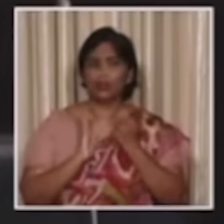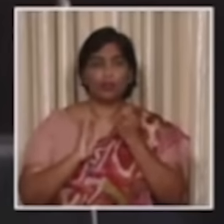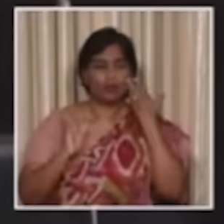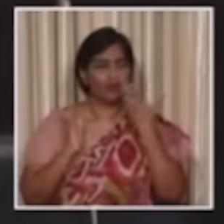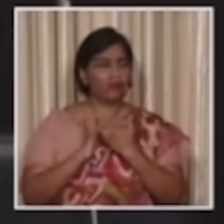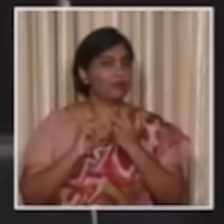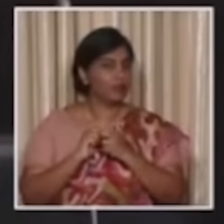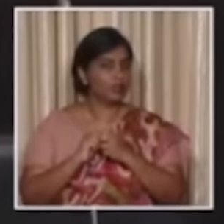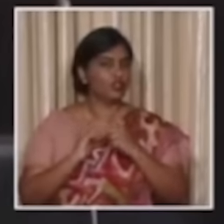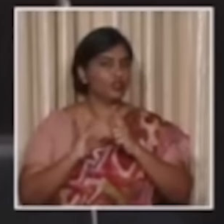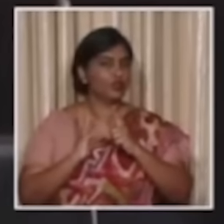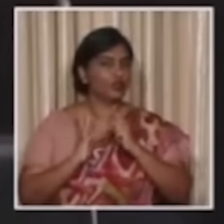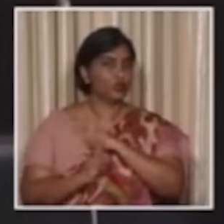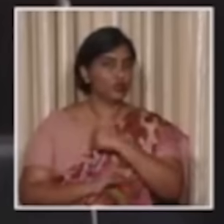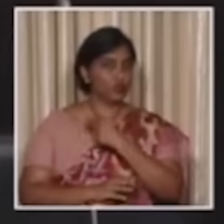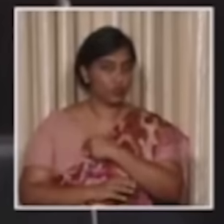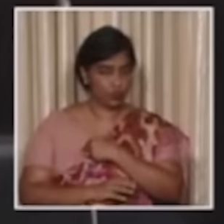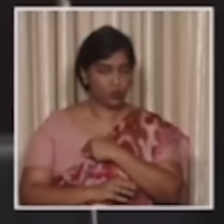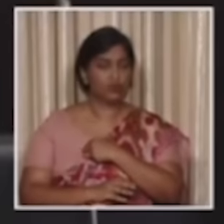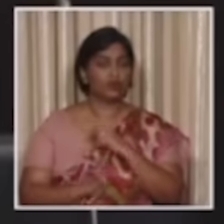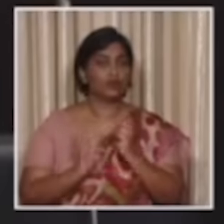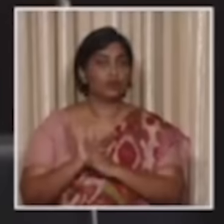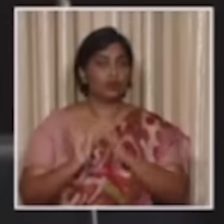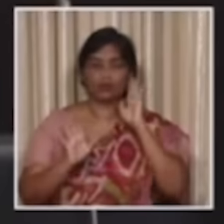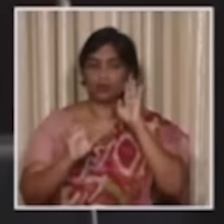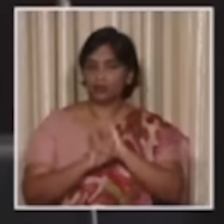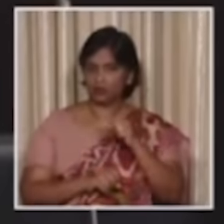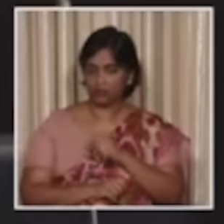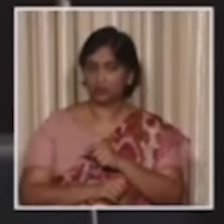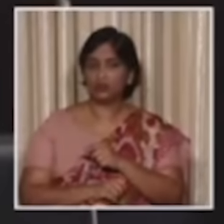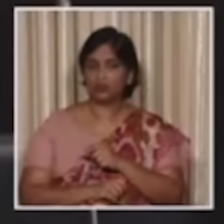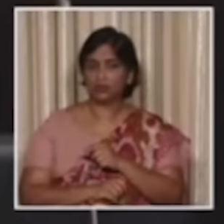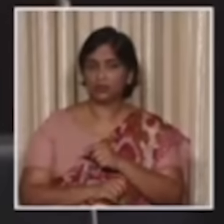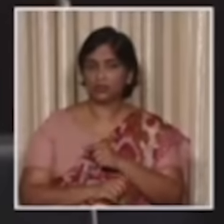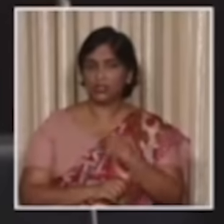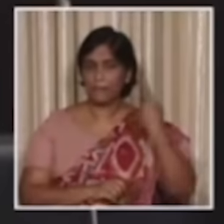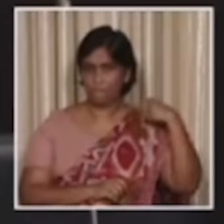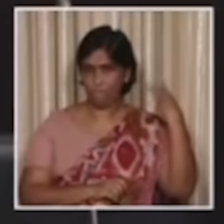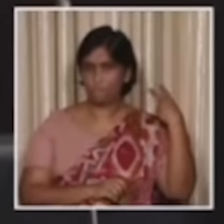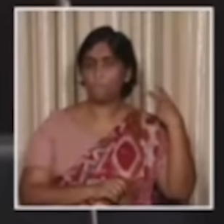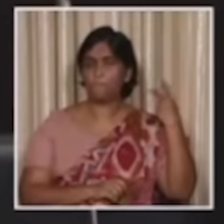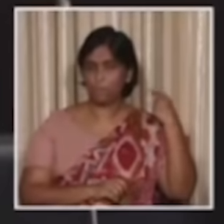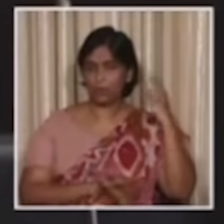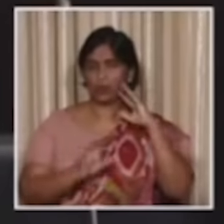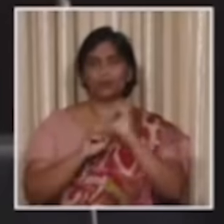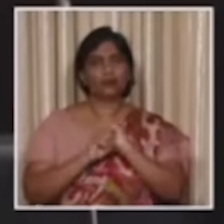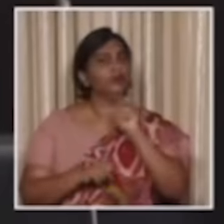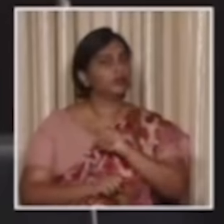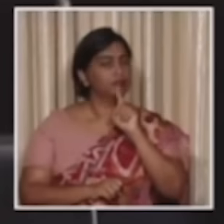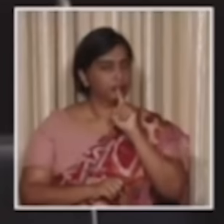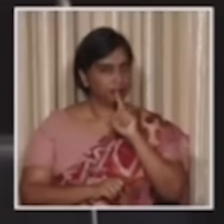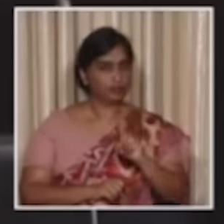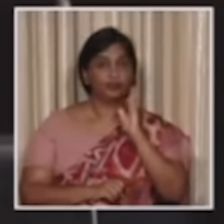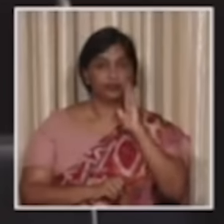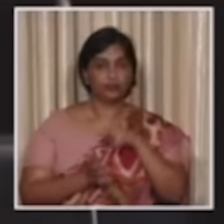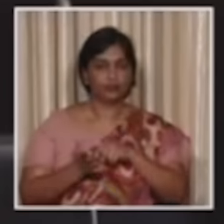කියලා මේ ජිනීවා Human Rights Council-ේ වාර්තාව මේ ගිය පෙරේදා පළවුණු මේ වාර්තාවේ කියන දේ මම